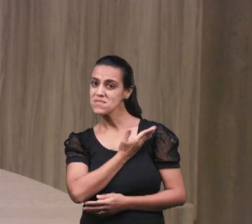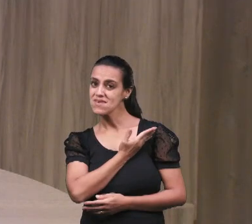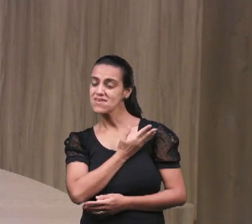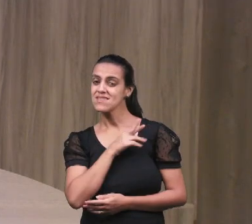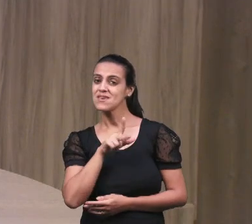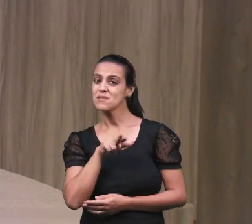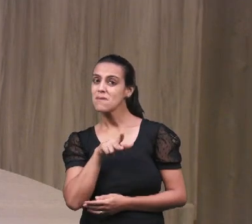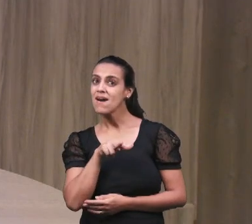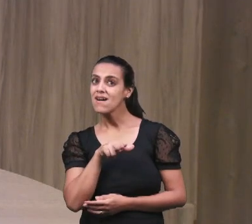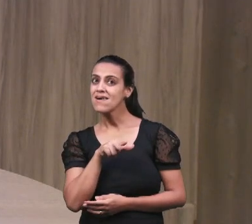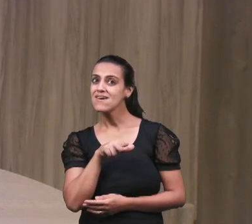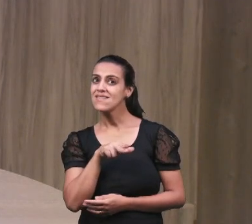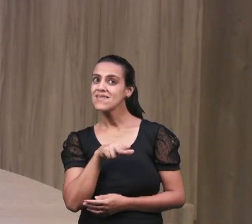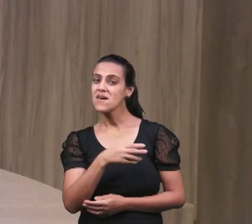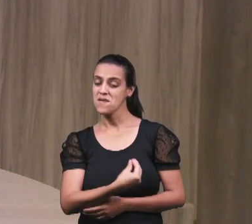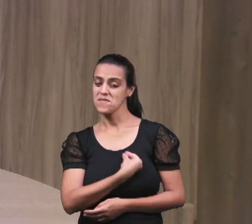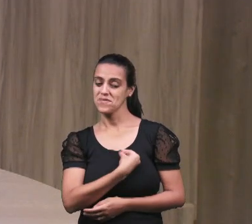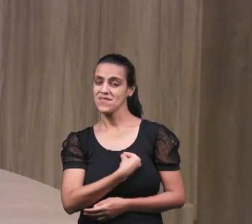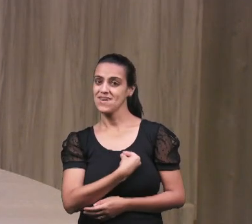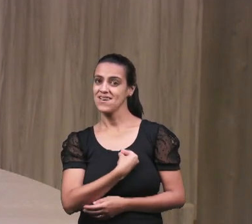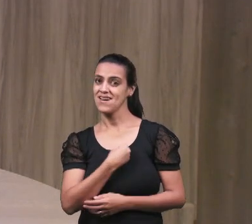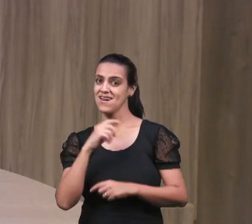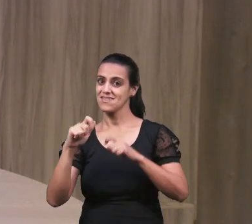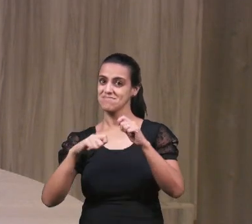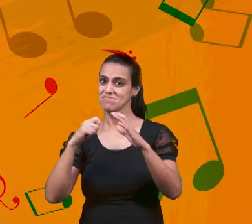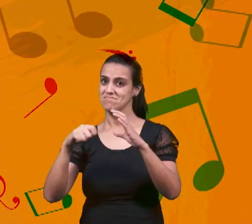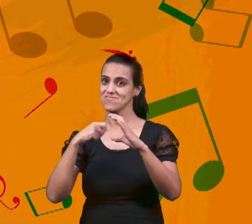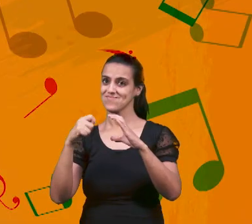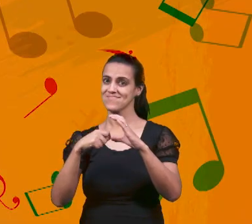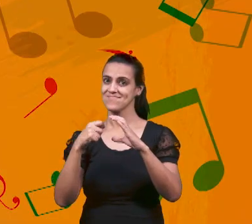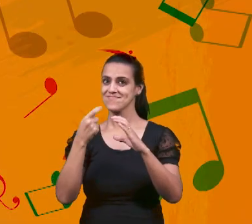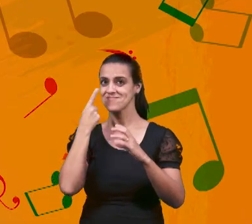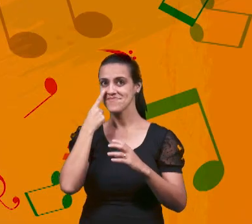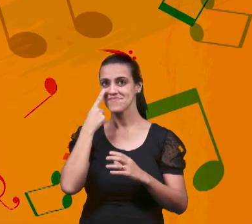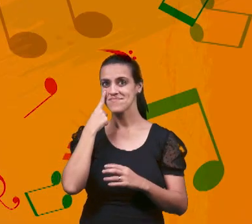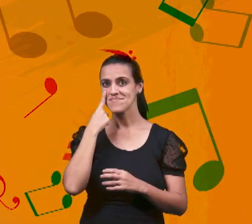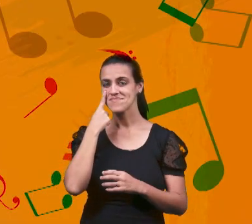ami, d'être dans les participations? Nous allons voir.